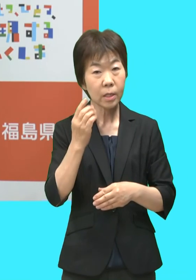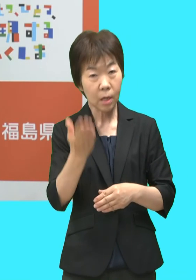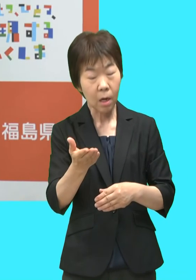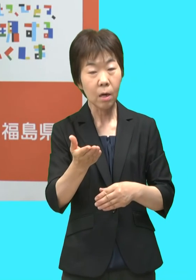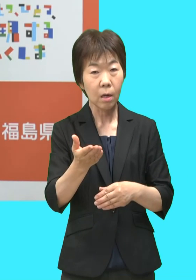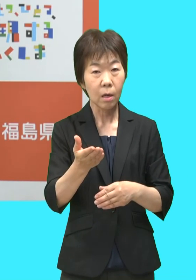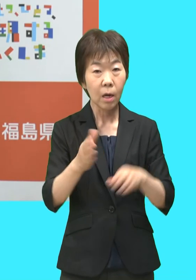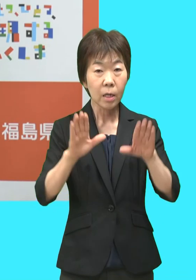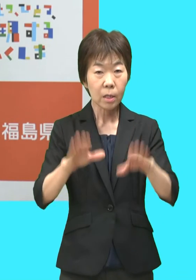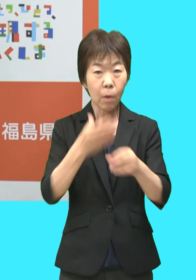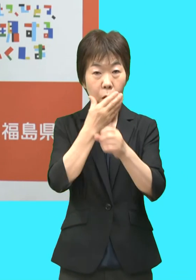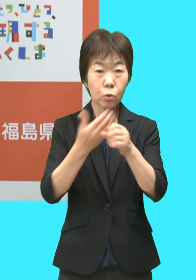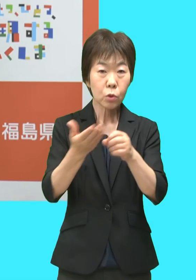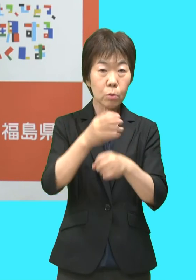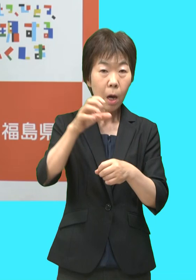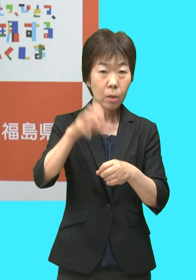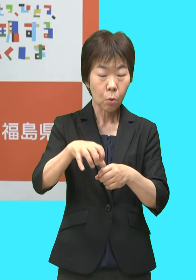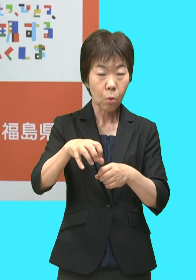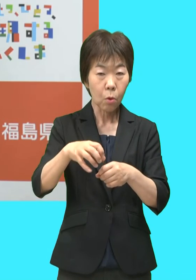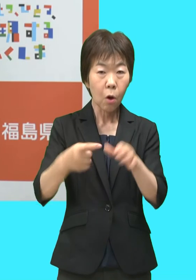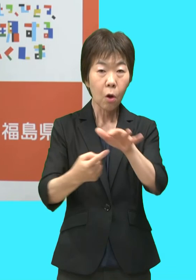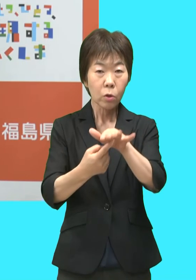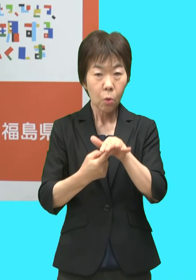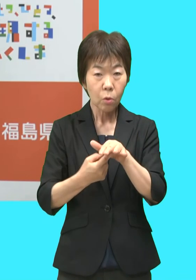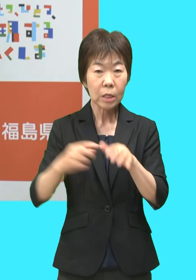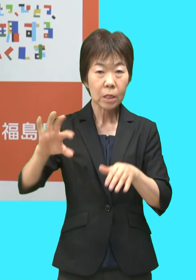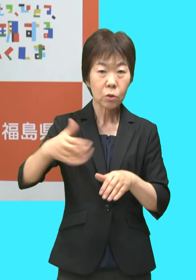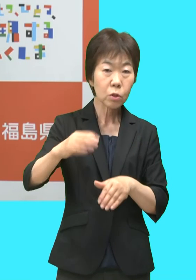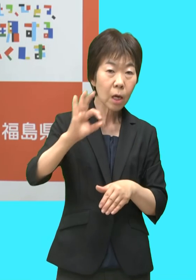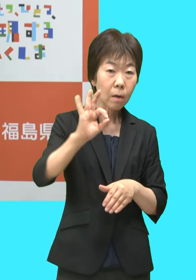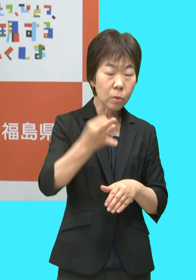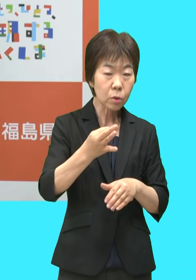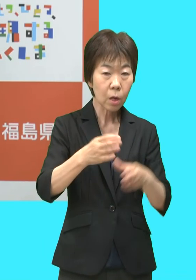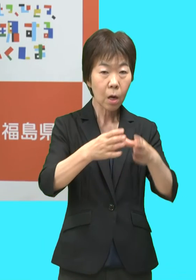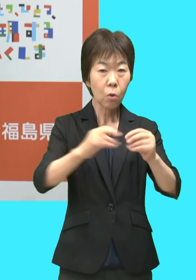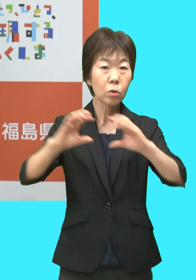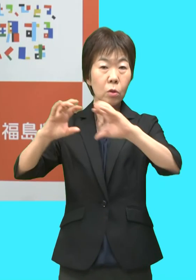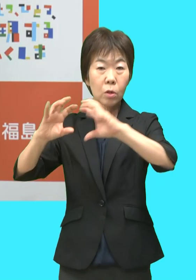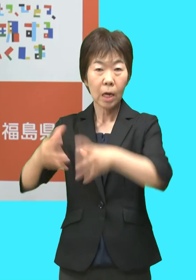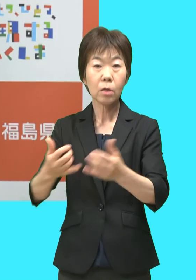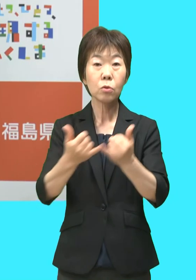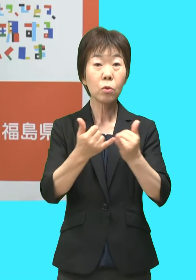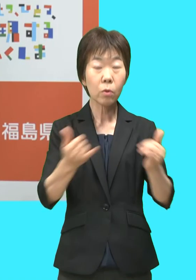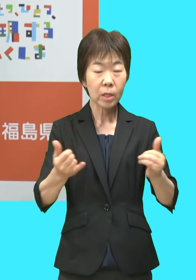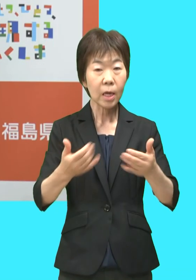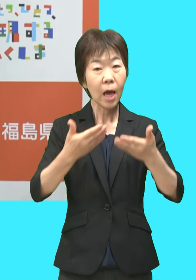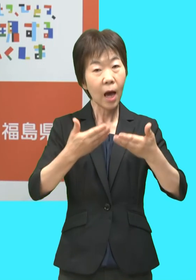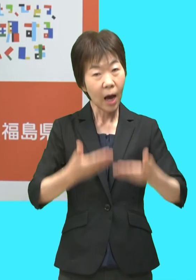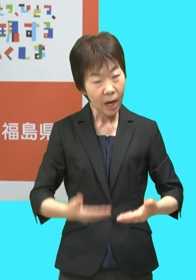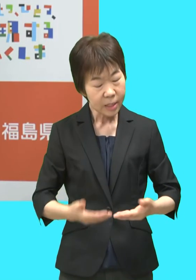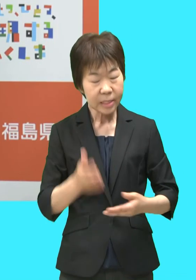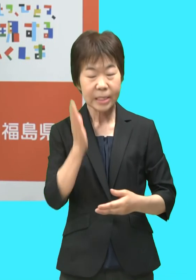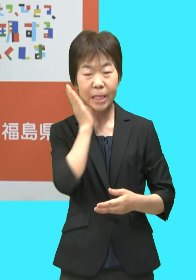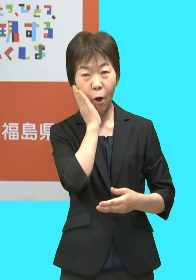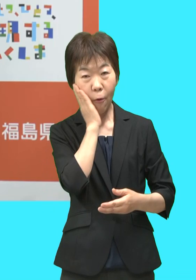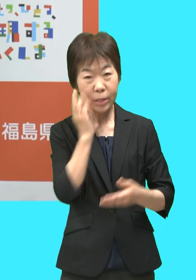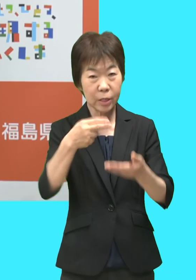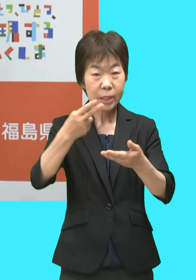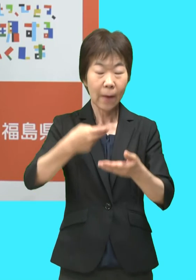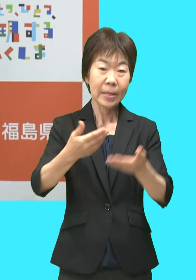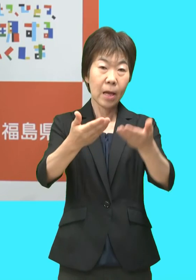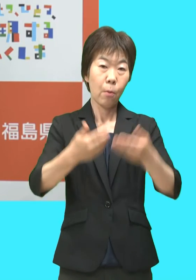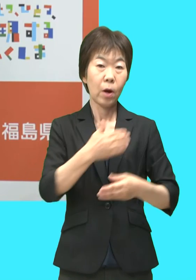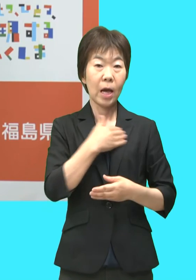今福島の農林水産物が国内外の方に安心しておいしく食べていただけるという現